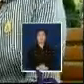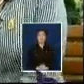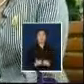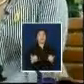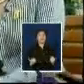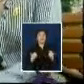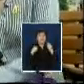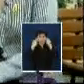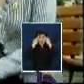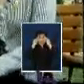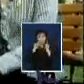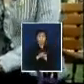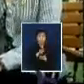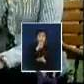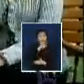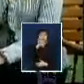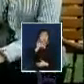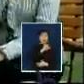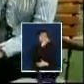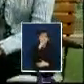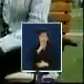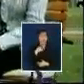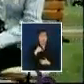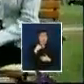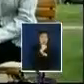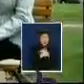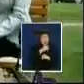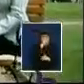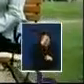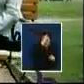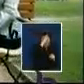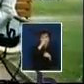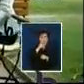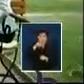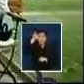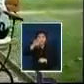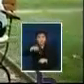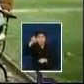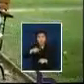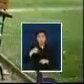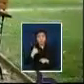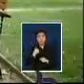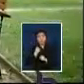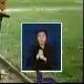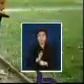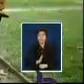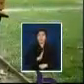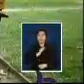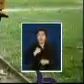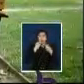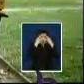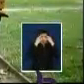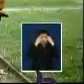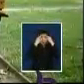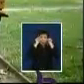การเดินทางมาเยือนยุโรปอย่างเป็นทางการของทั้งสองประเทศที่เยือนมานี้นะคะเราเว้นว่างห่างหายการเยือนเป็นอย่างเป็นทางการในระดับนายกรัฐ